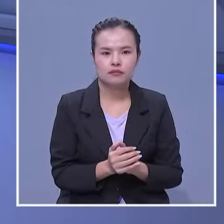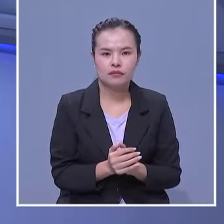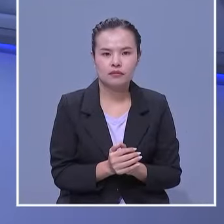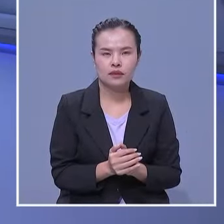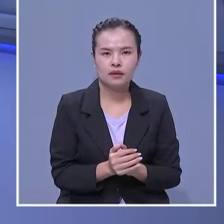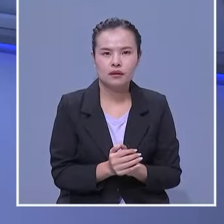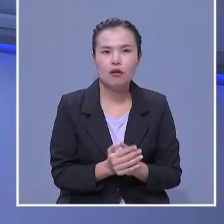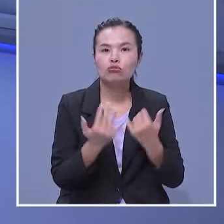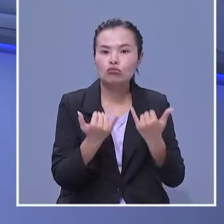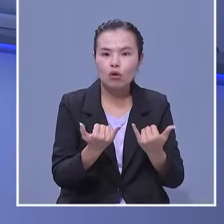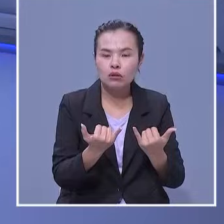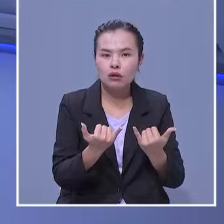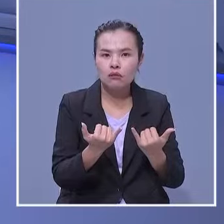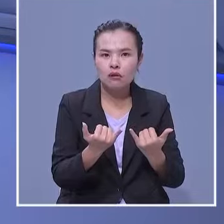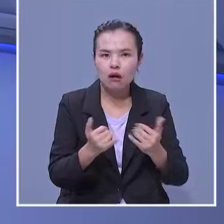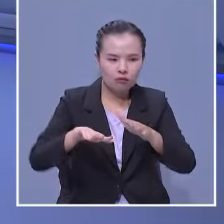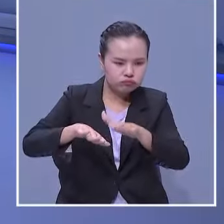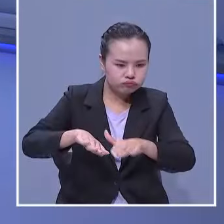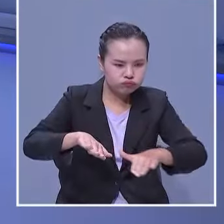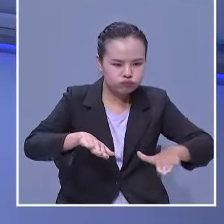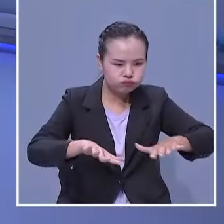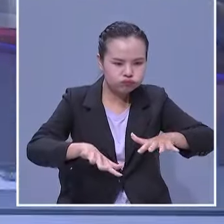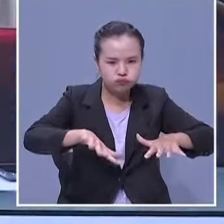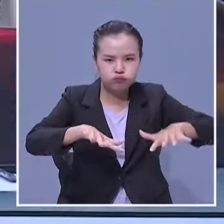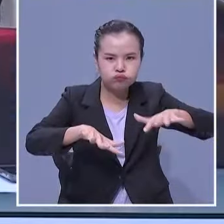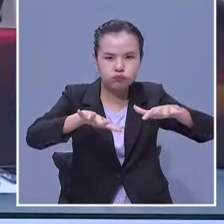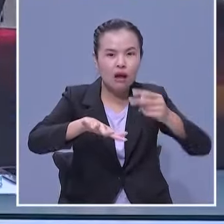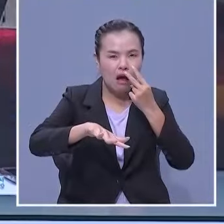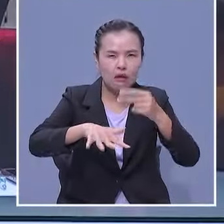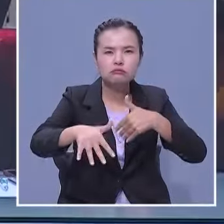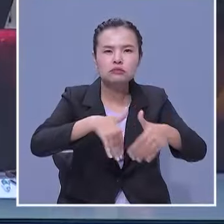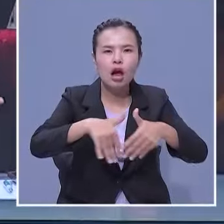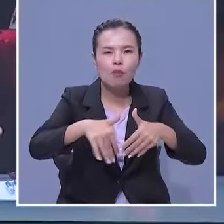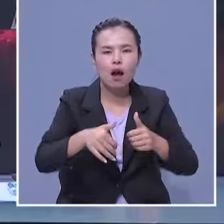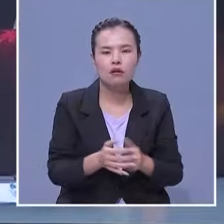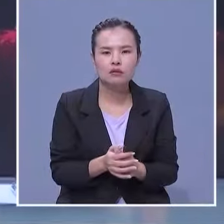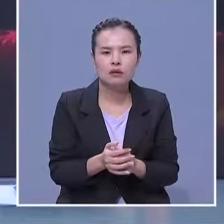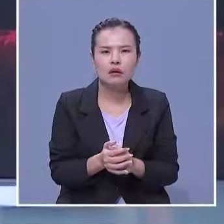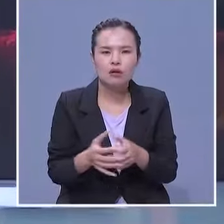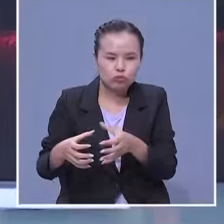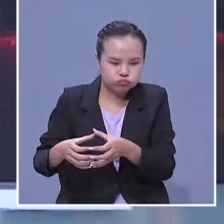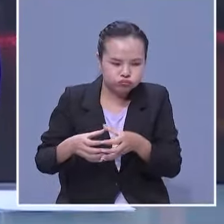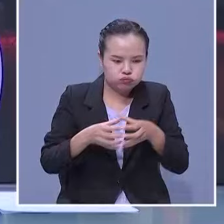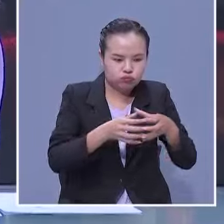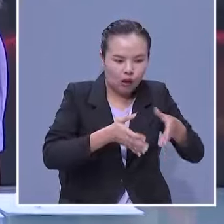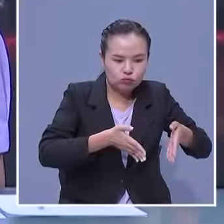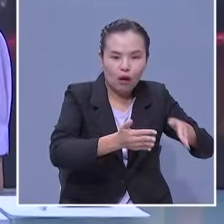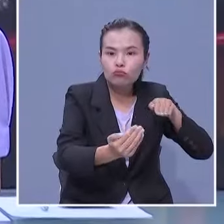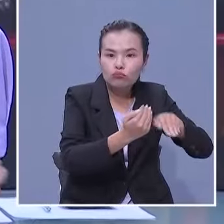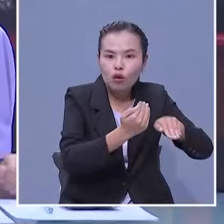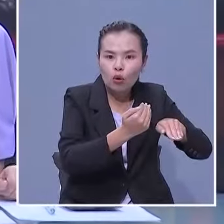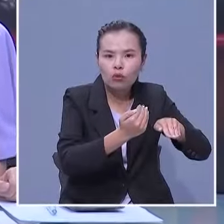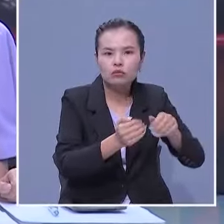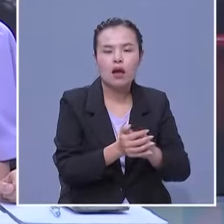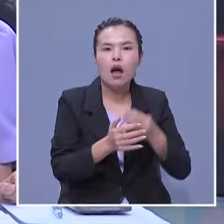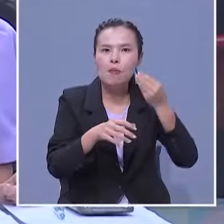องช้างคืนตอนนี้พื้นที่ลุ่มต่ำส่วนใหญ่ยังจมอยู่ใต้น้ำเห็นภาพชาวบ้านต้องอพยพมาอยู่บนถนนกันหรือบางส่วนเนี่ยไม่สามาร